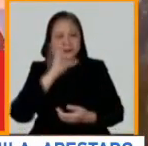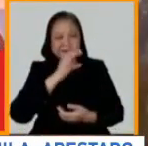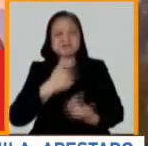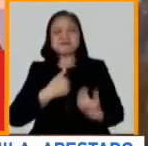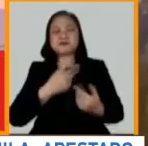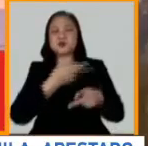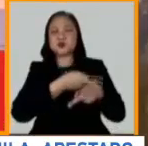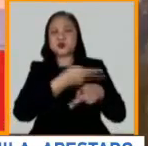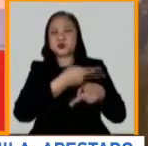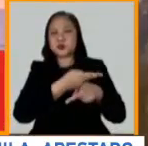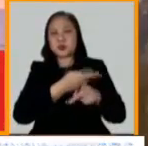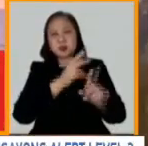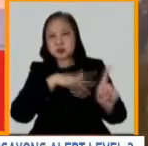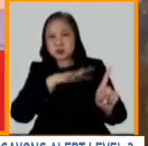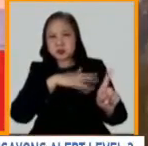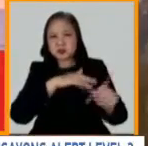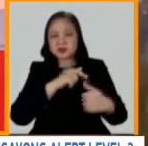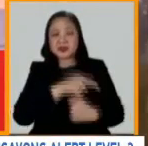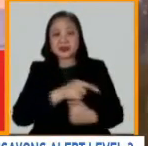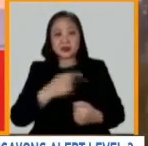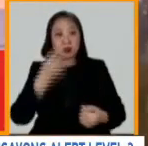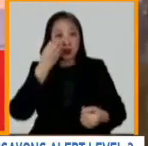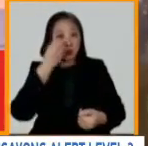umuwi siya sa bahay nila,